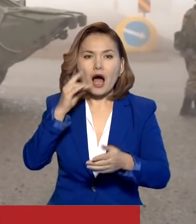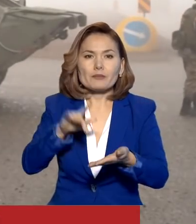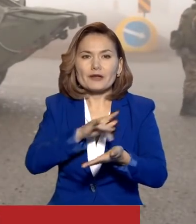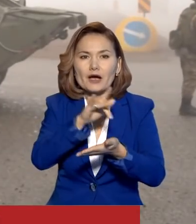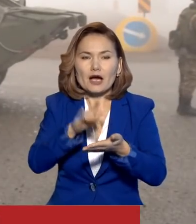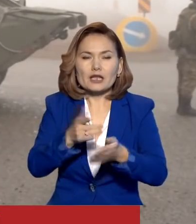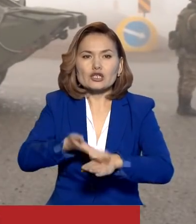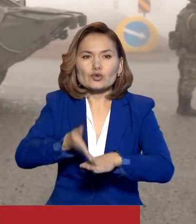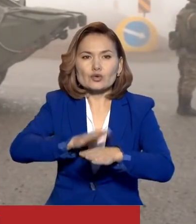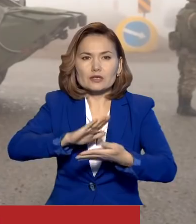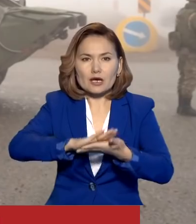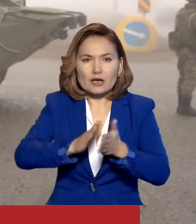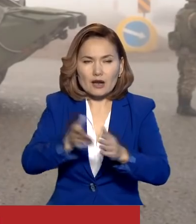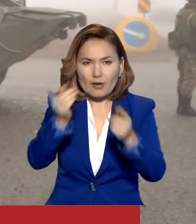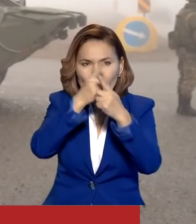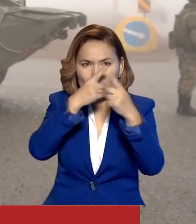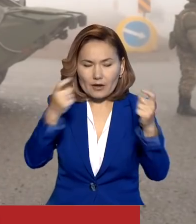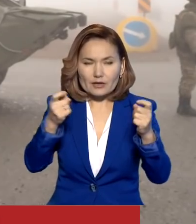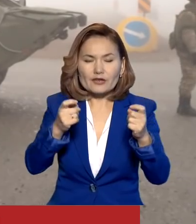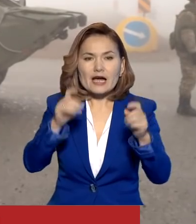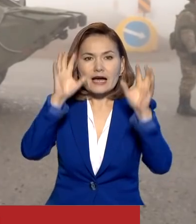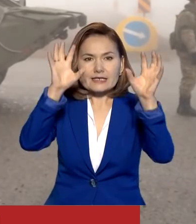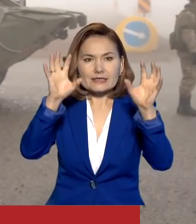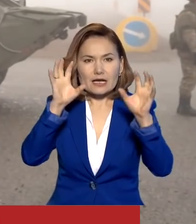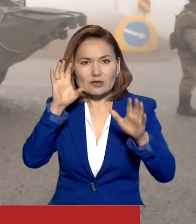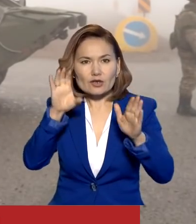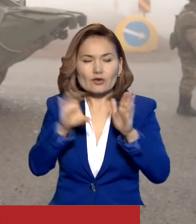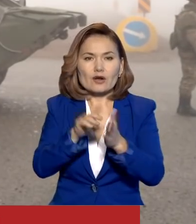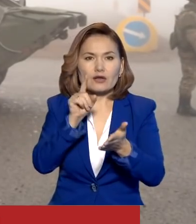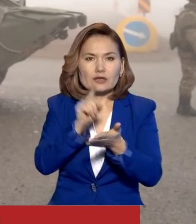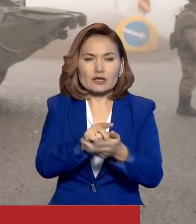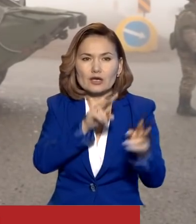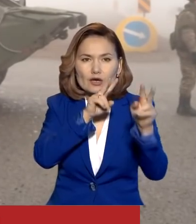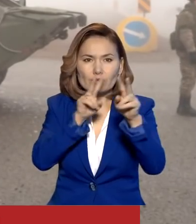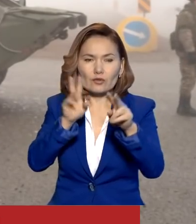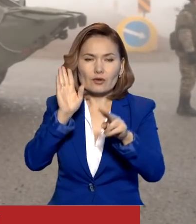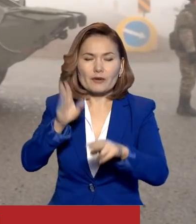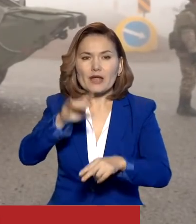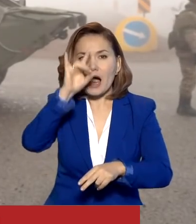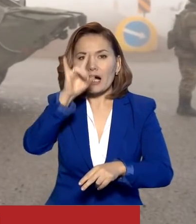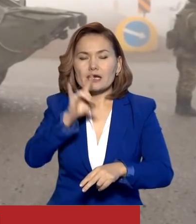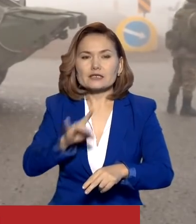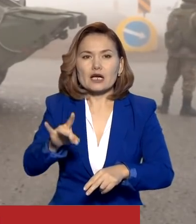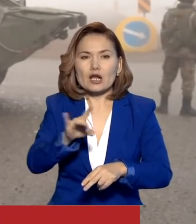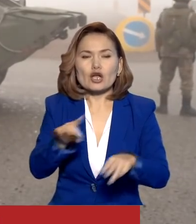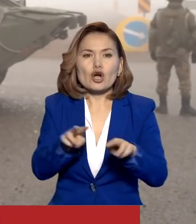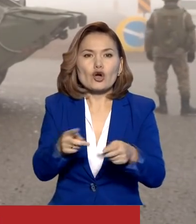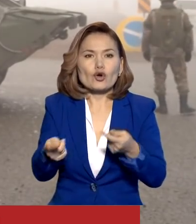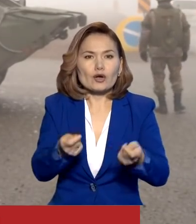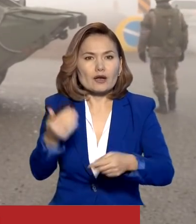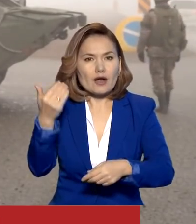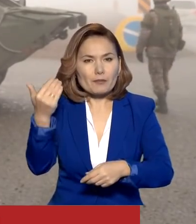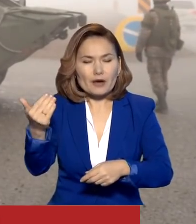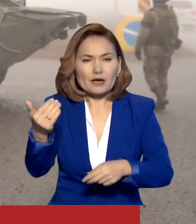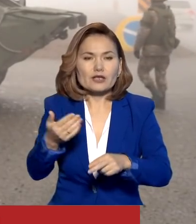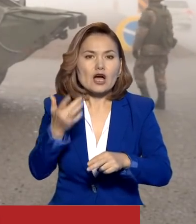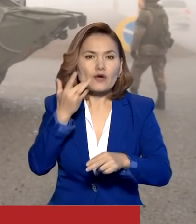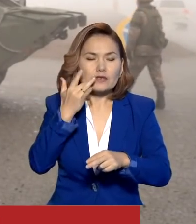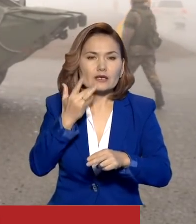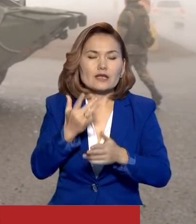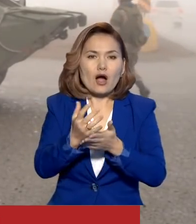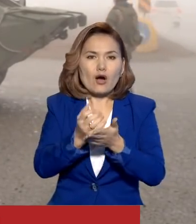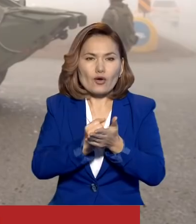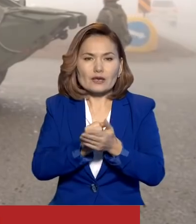кезеңінде барлық заңдылықтарды қамтамасыз етуін қадағалайды. Сондай-ақ Қазақстан Республикасы үкімет тарапынан, үкіметтің резервтік